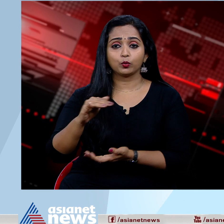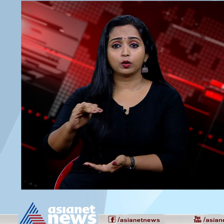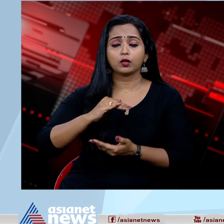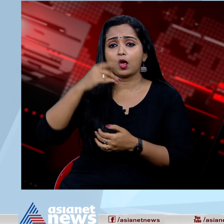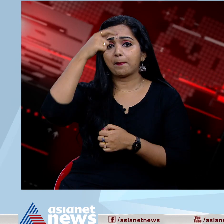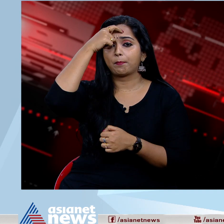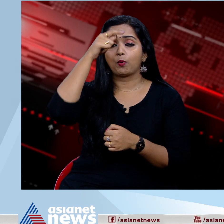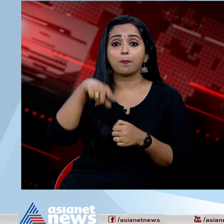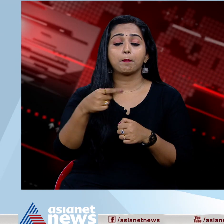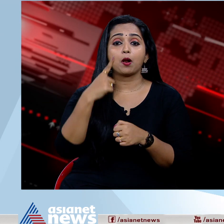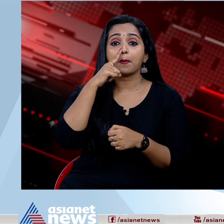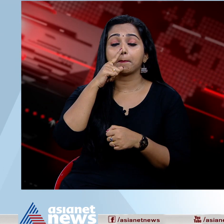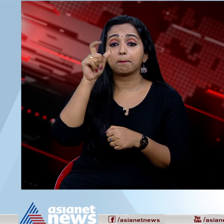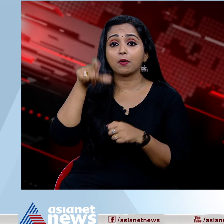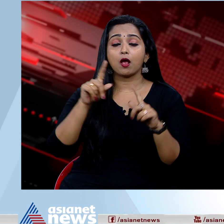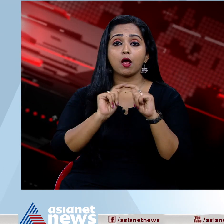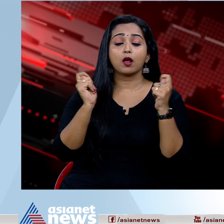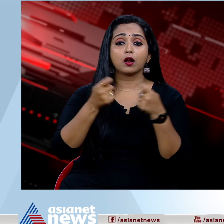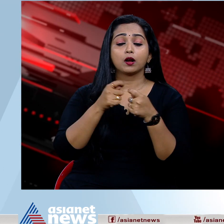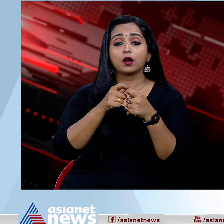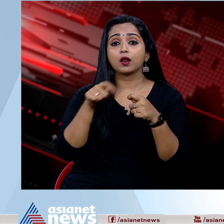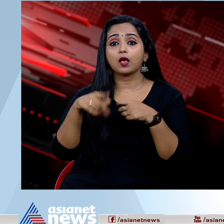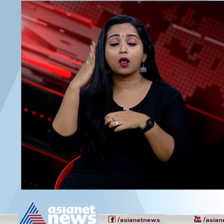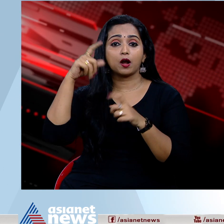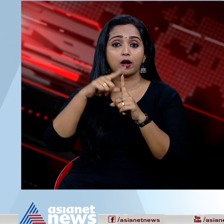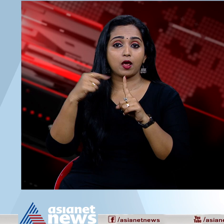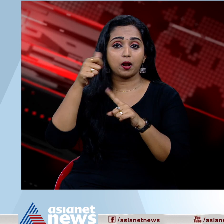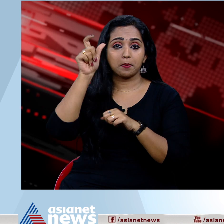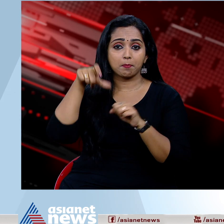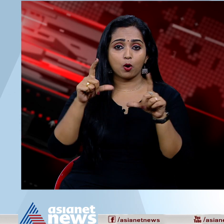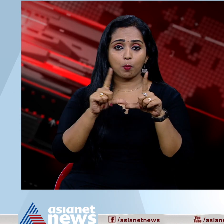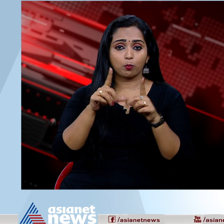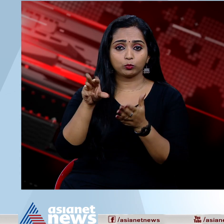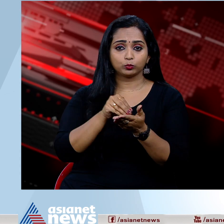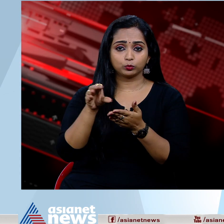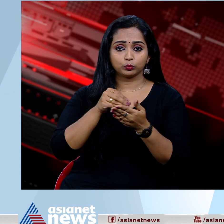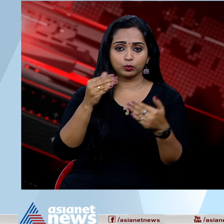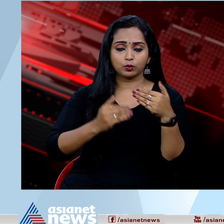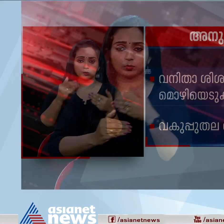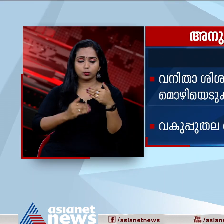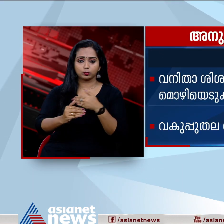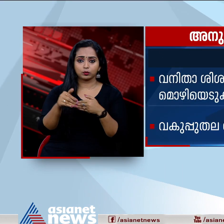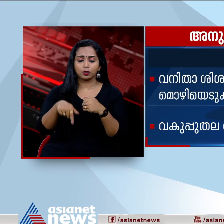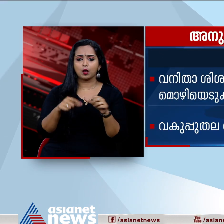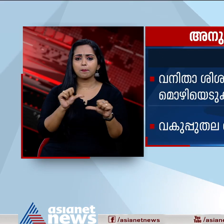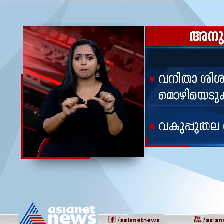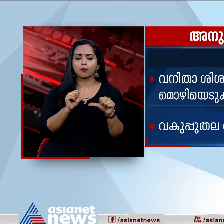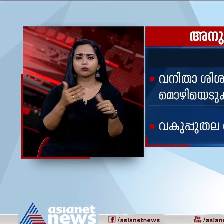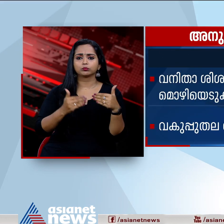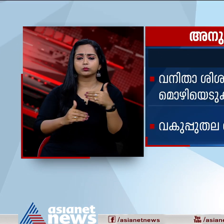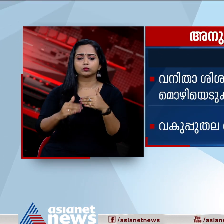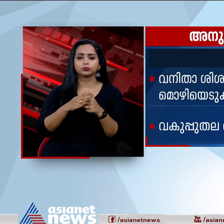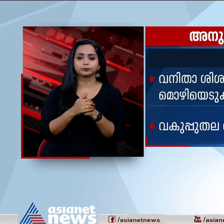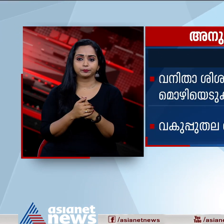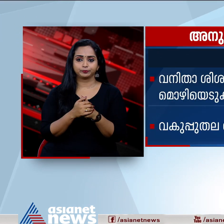വിവാദത്തിൽ വനിതാ ശിശു വികസന ഡയറക്ടർ അനുപമയുടെ മൊഴിയെടുക്കുകയാണ്. വകുപ്പ് തല അന്വേഷണത്തിന്റെ ഭാഗമായാണ് നടപടി. വിവരങ്ങളുമായി